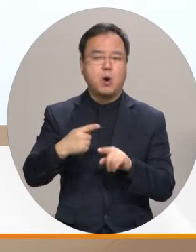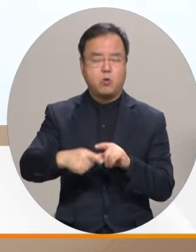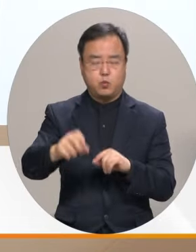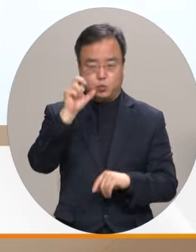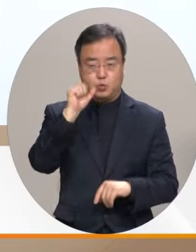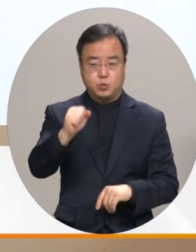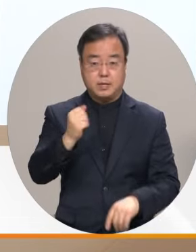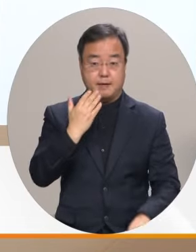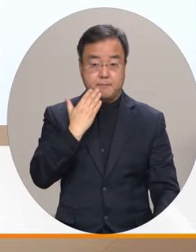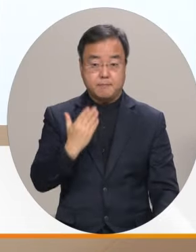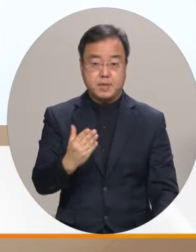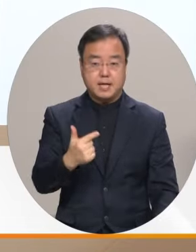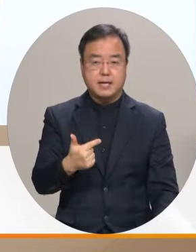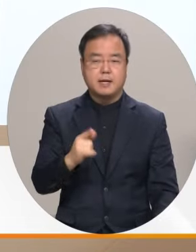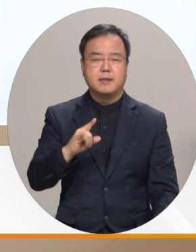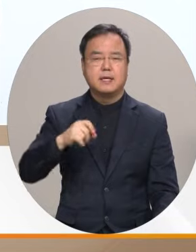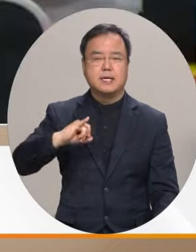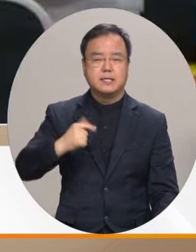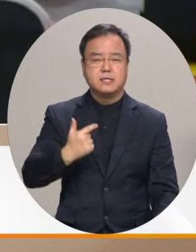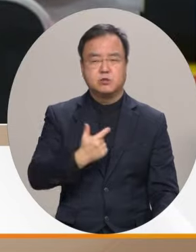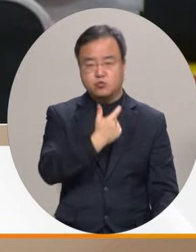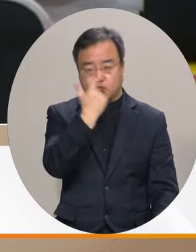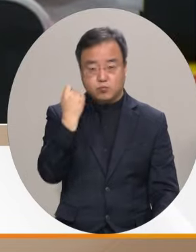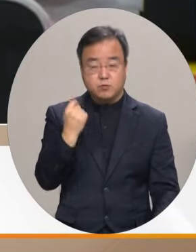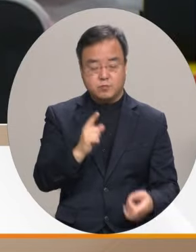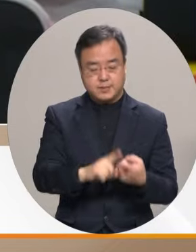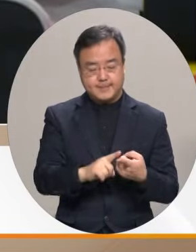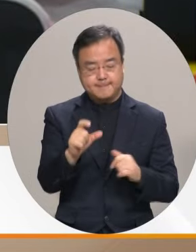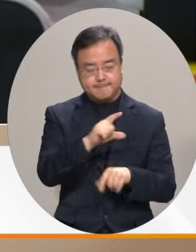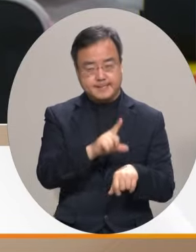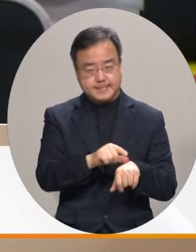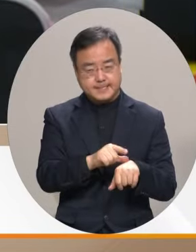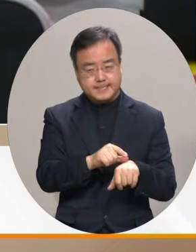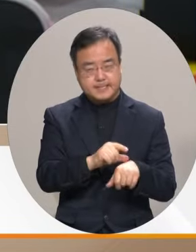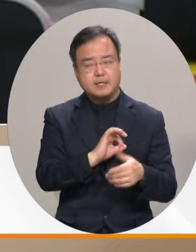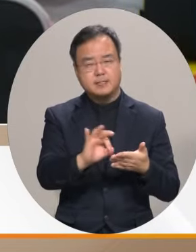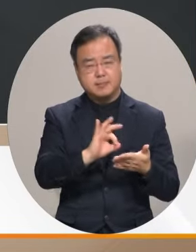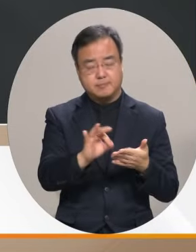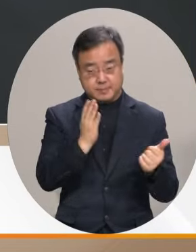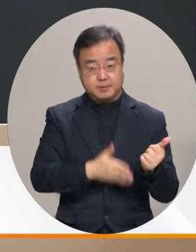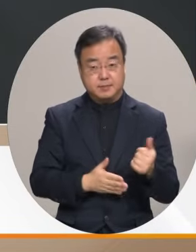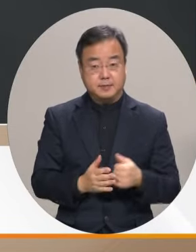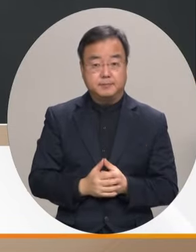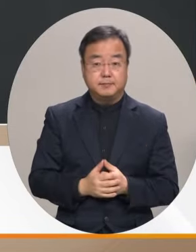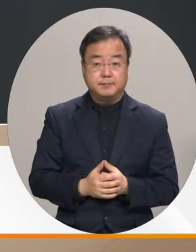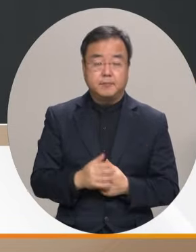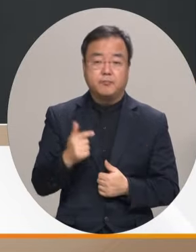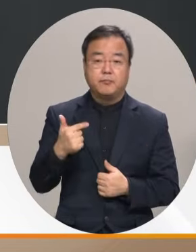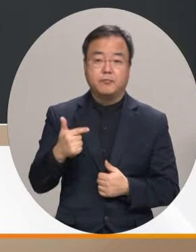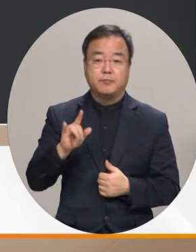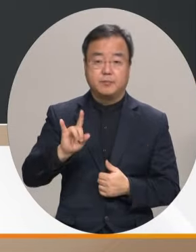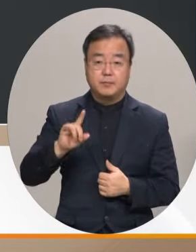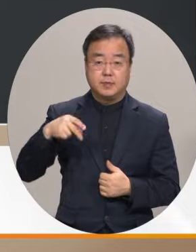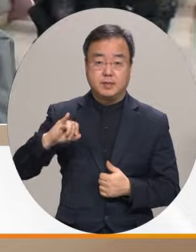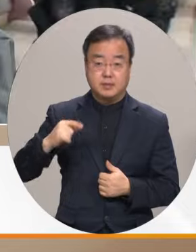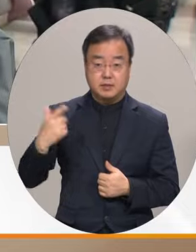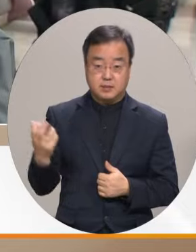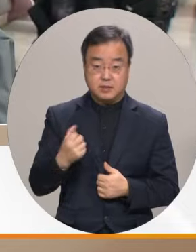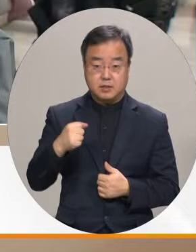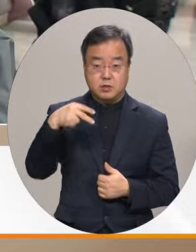해서 내신 준비에 조금 많은 시간을 투자해 달라고 꼭 부탁드리고 싶습니다 왜냐하면 내신으로 가는 수시